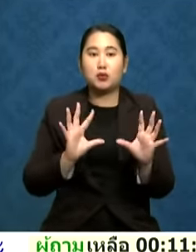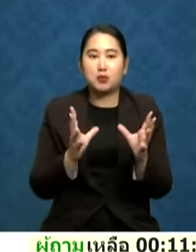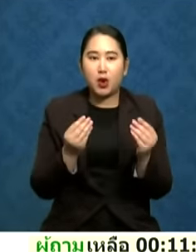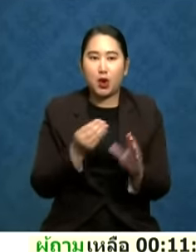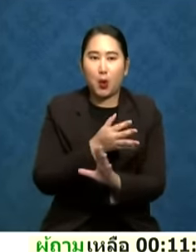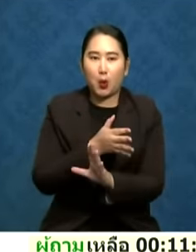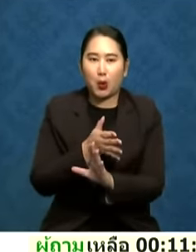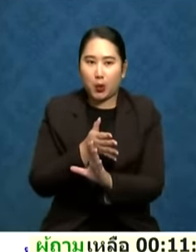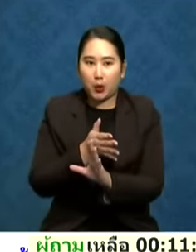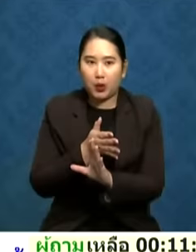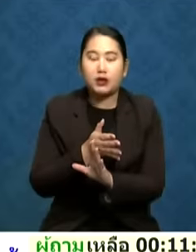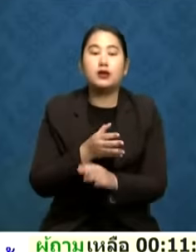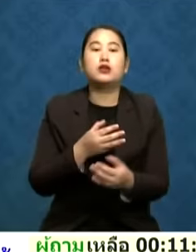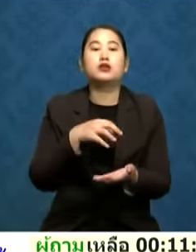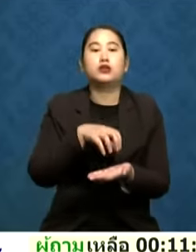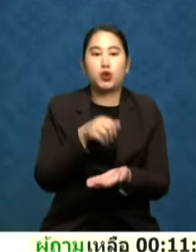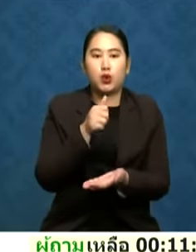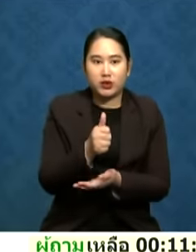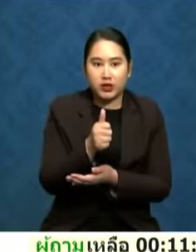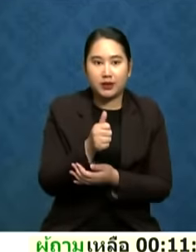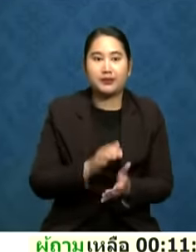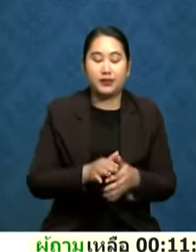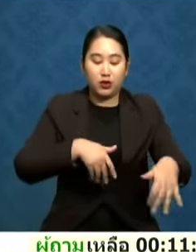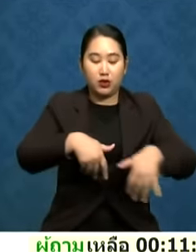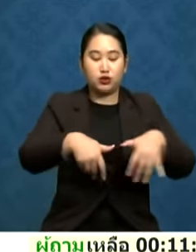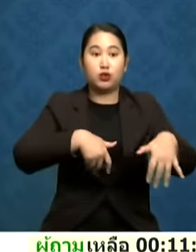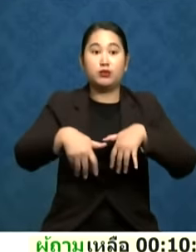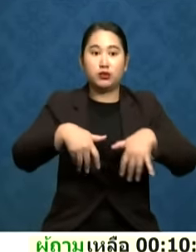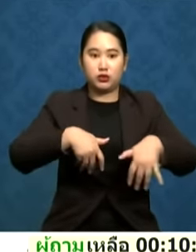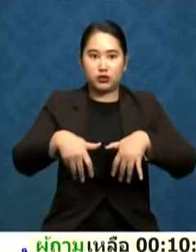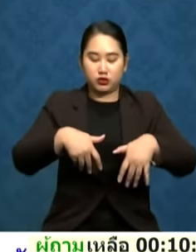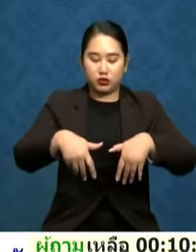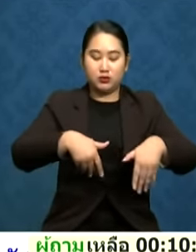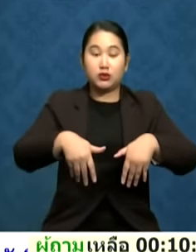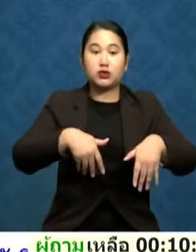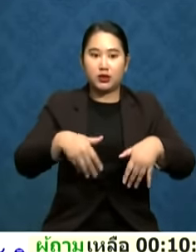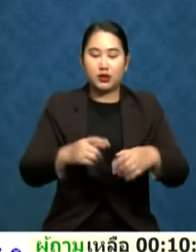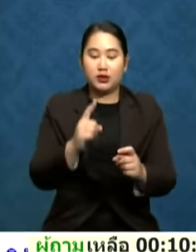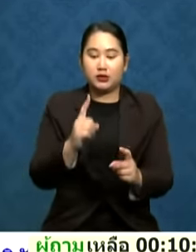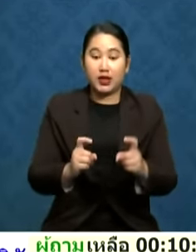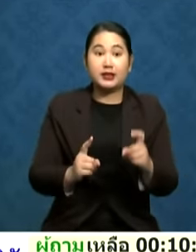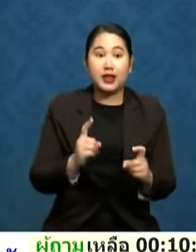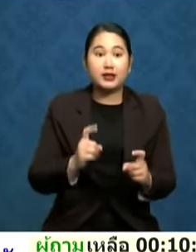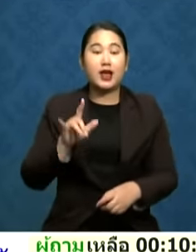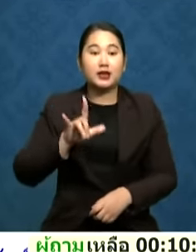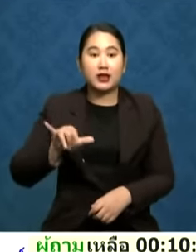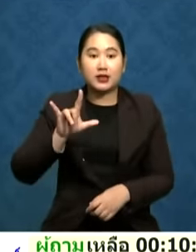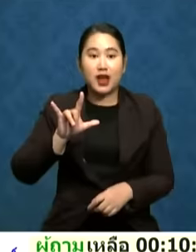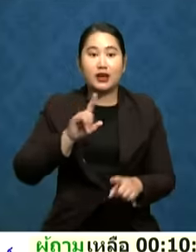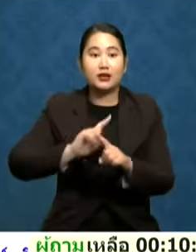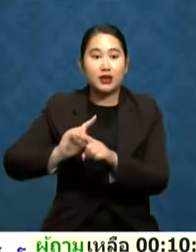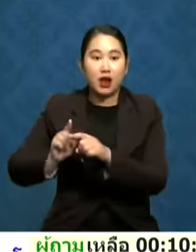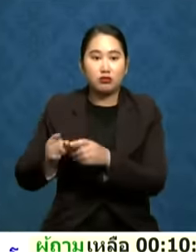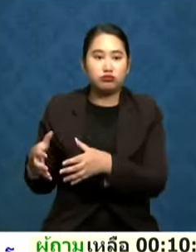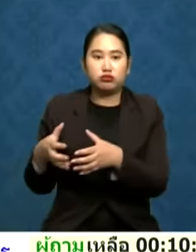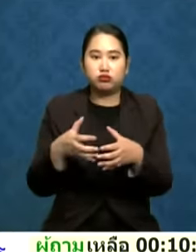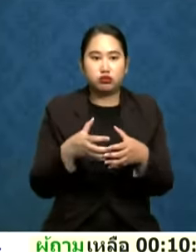ชคอย่ดีครั่ประทานที่ในที่สุ พี่น้องประชาชนผู้สูเอีย pensionคกัคดีดักลาวได้ล